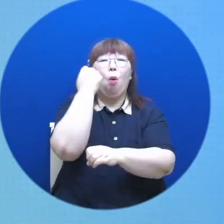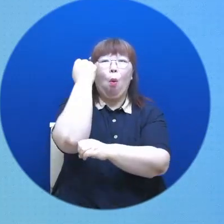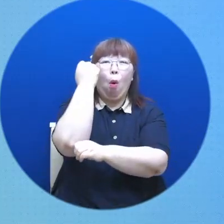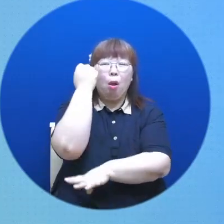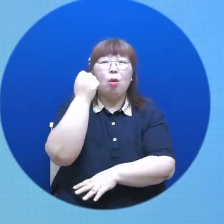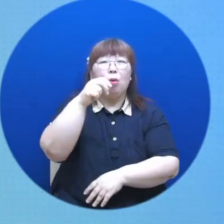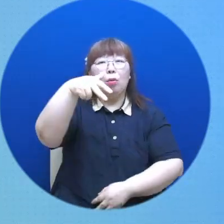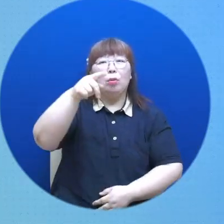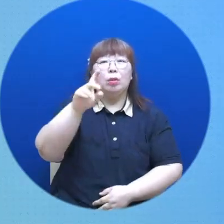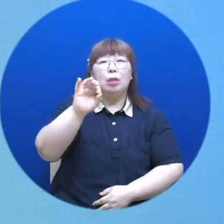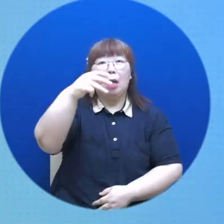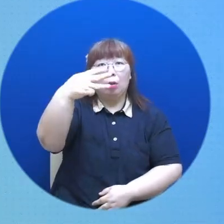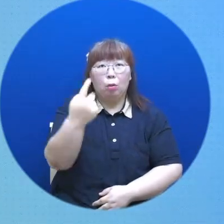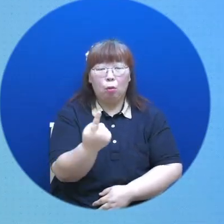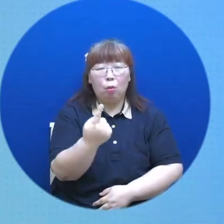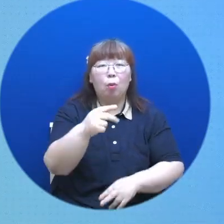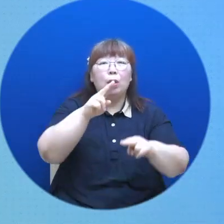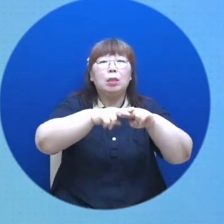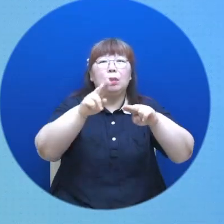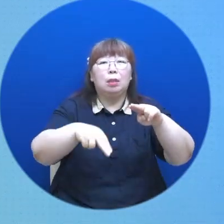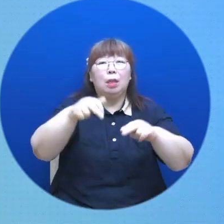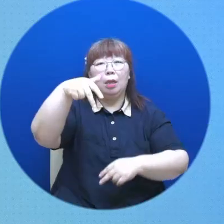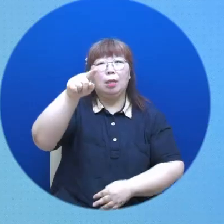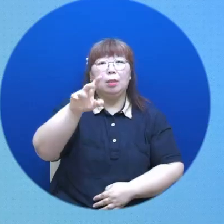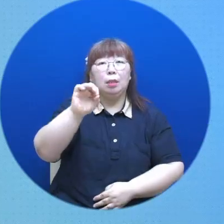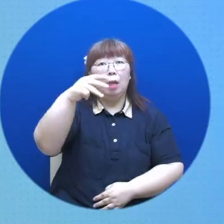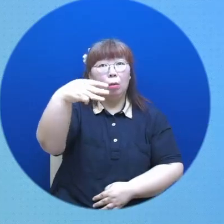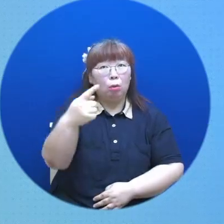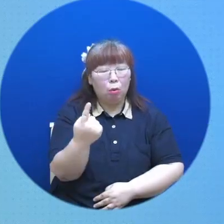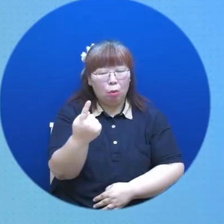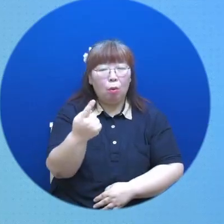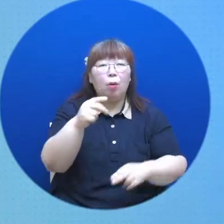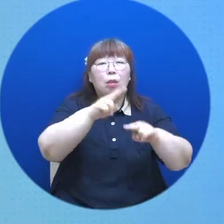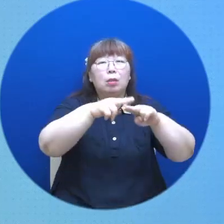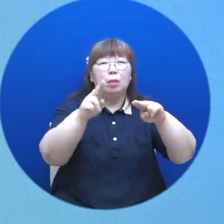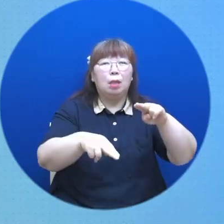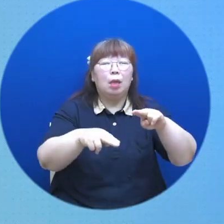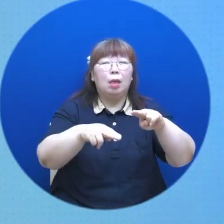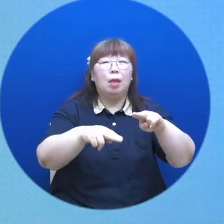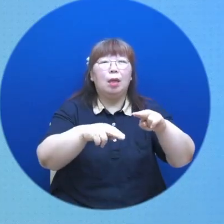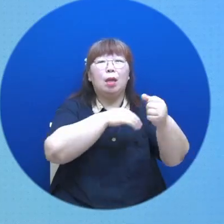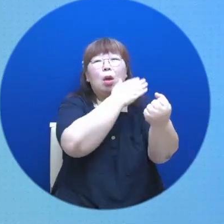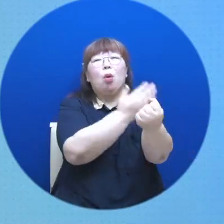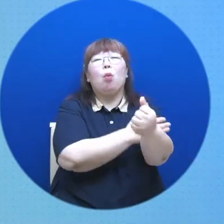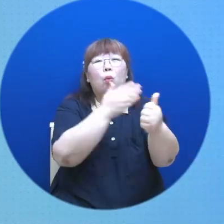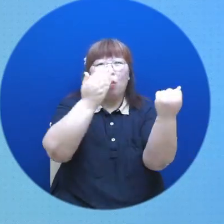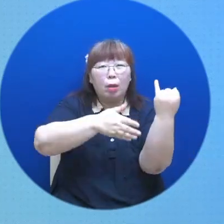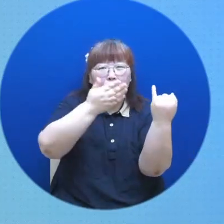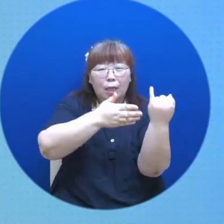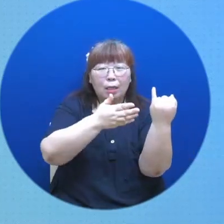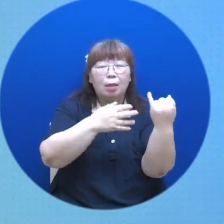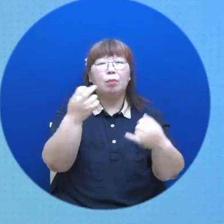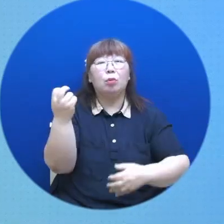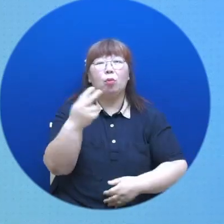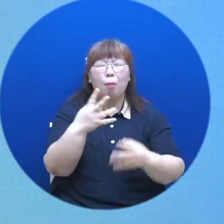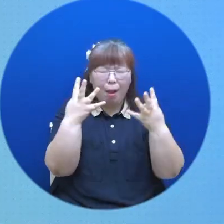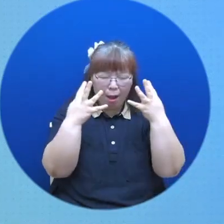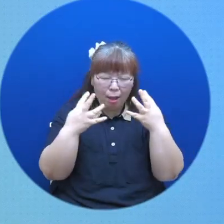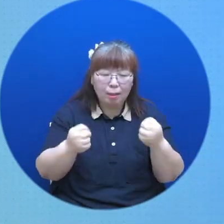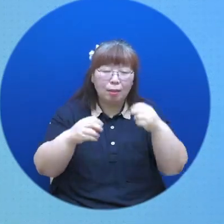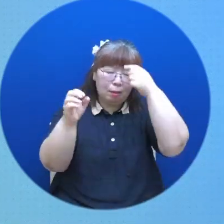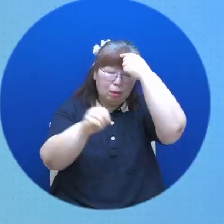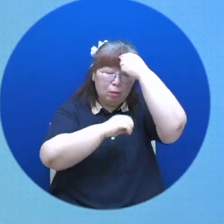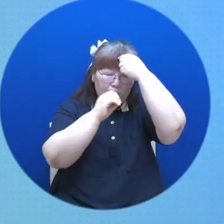장로님들, 은퇴 장로님들, 은퇴 권사님들, 그리고 많은